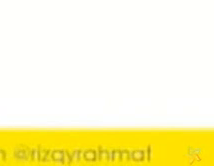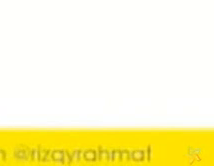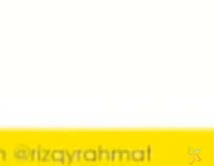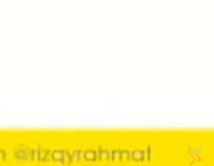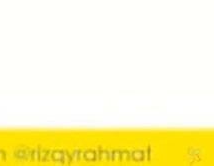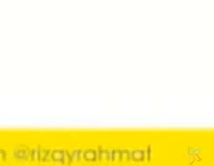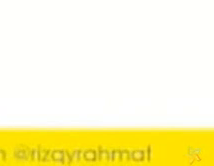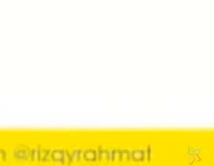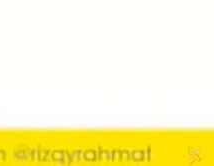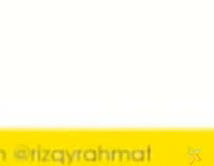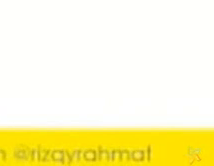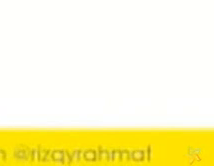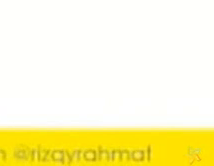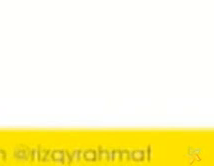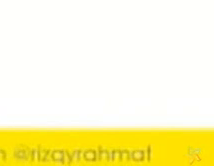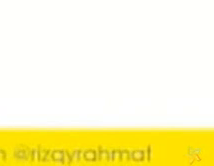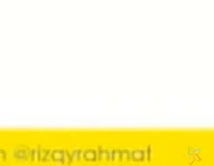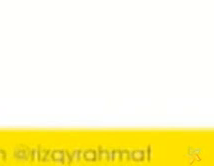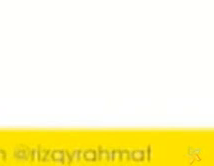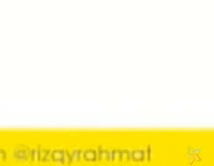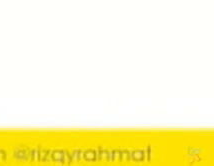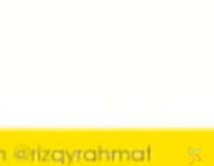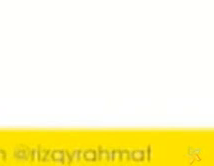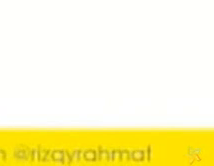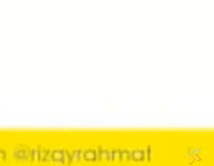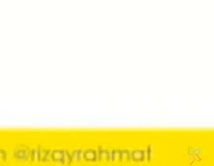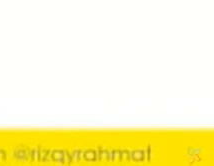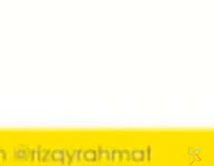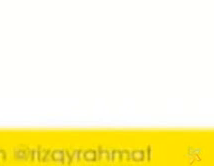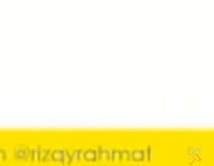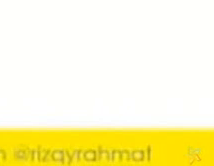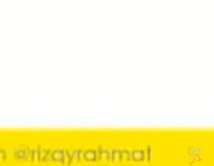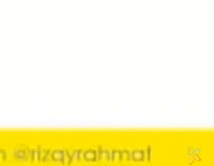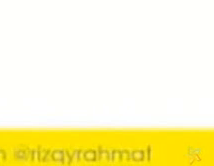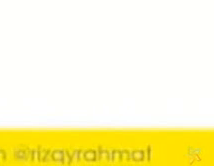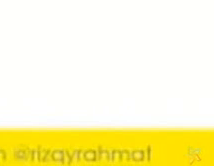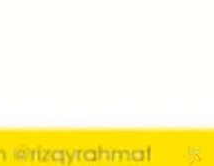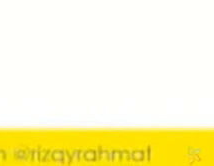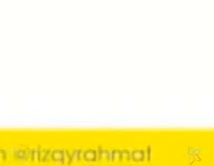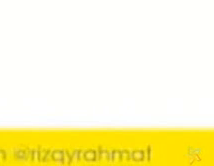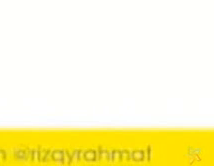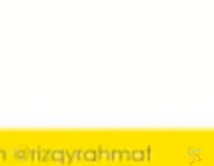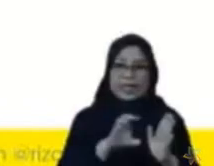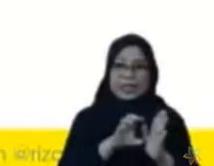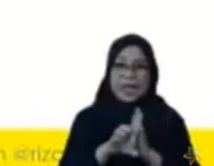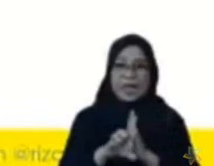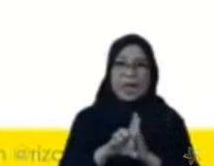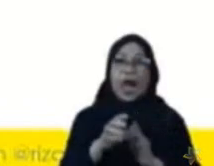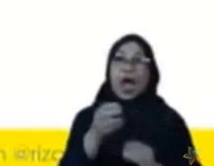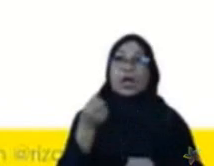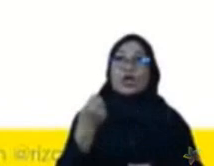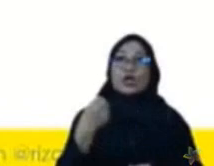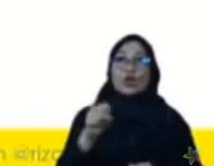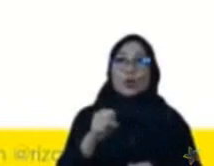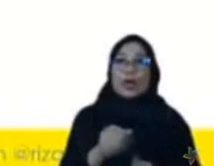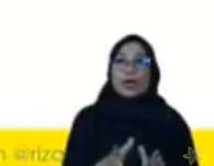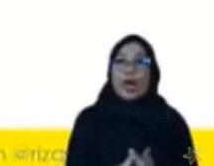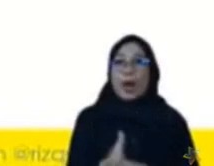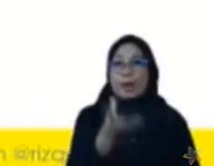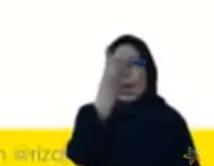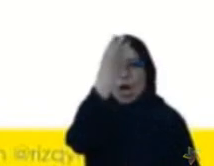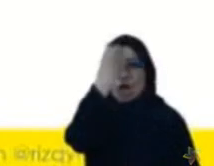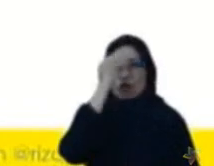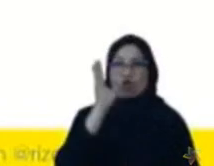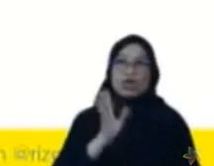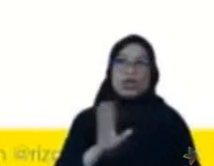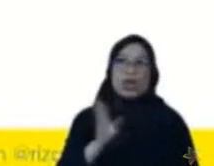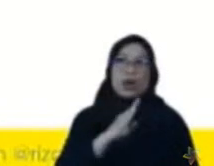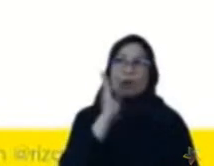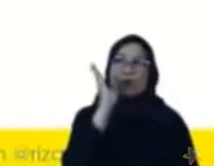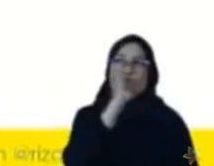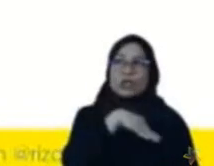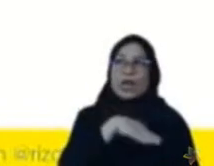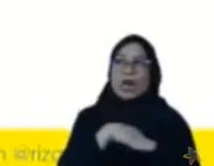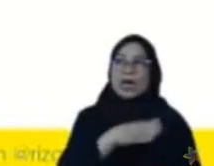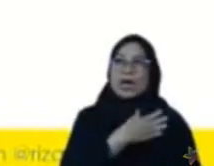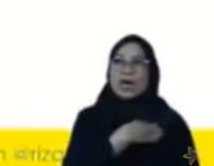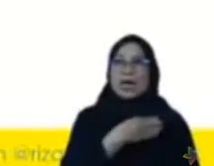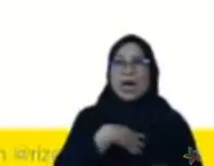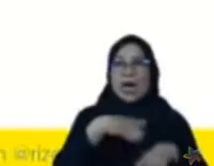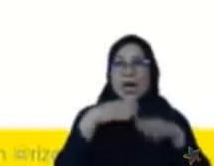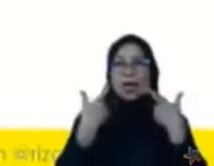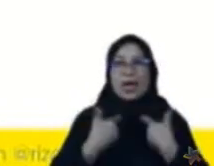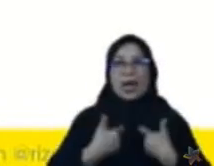kedua, pesan suara. Pesan suara itu sebagai alternatif agar murid itu tidak bosan dan lelah ketika membaca